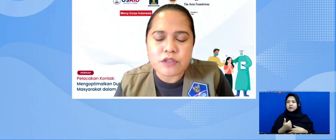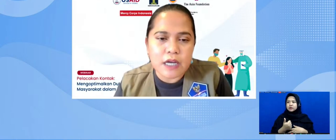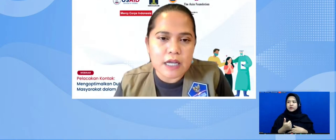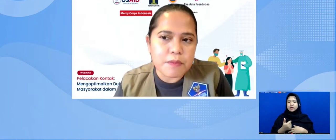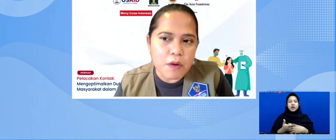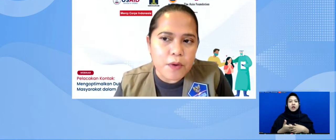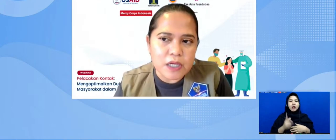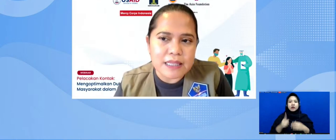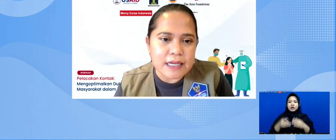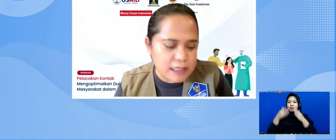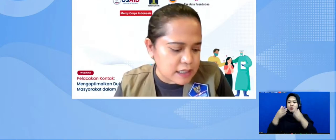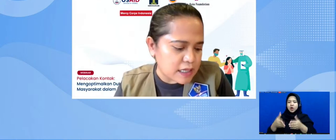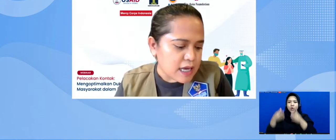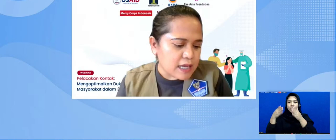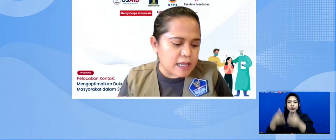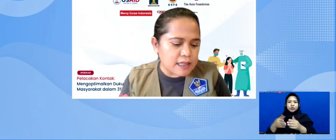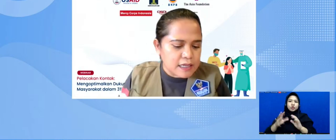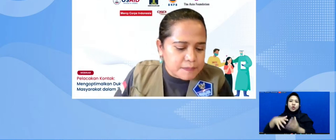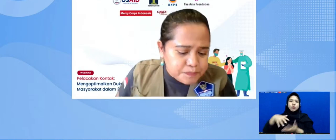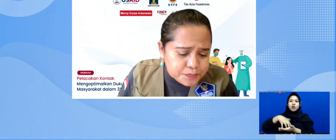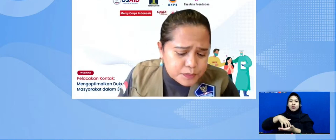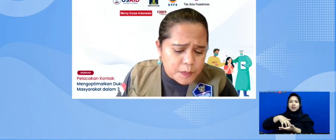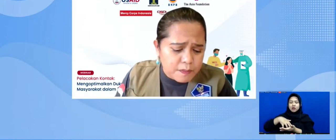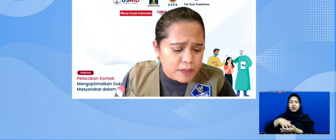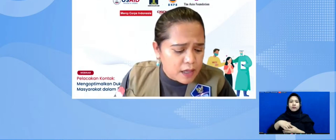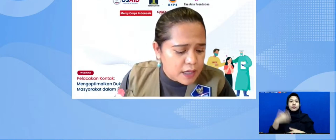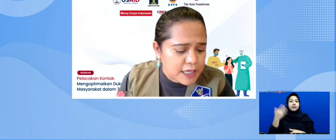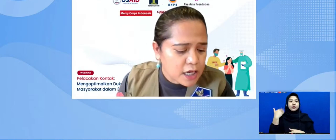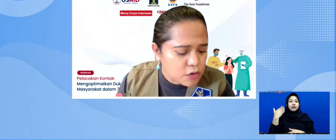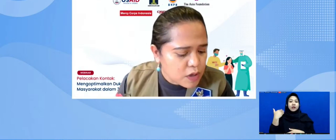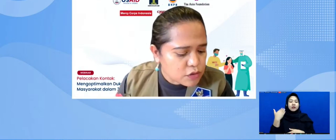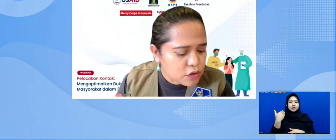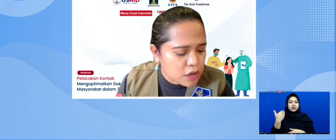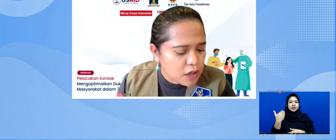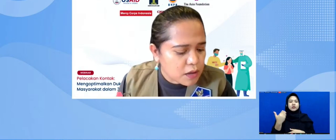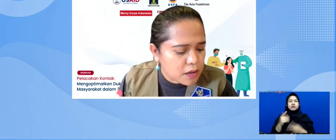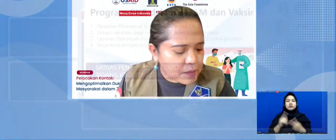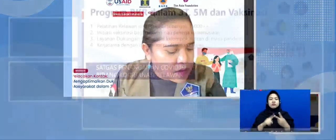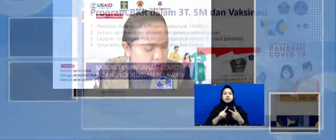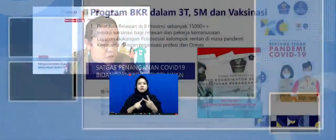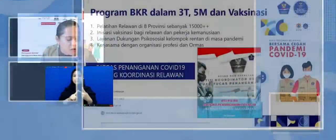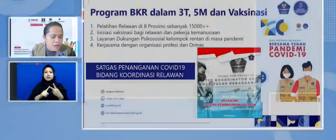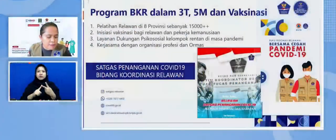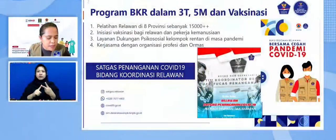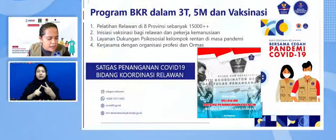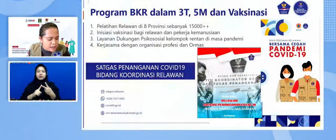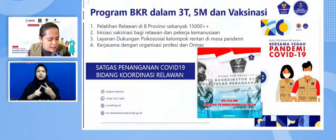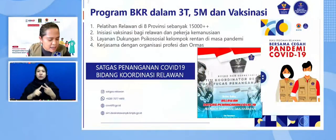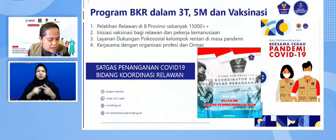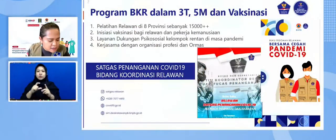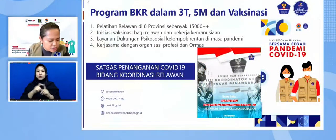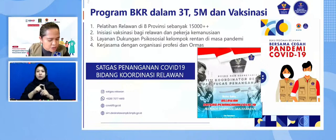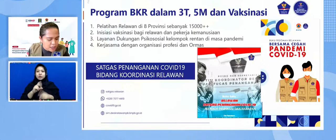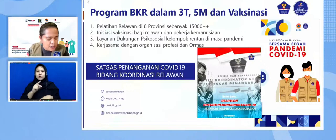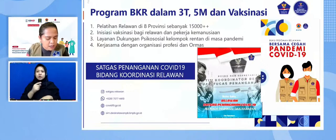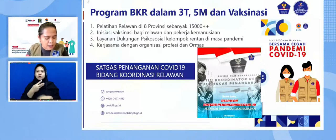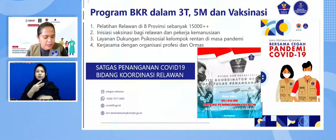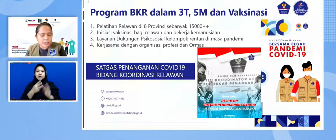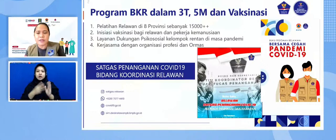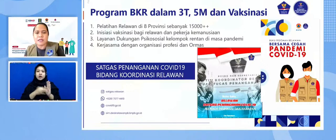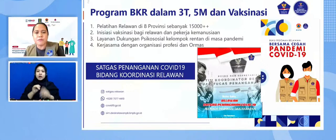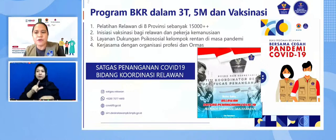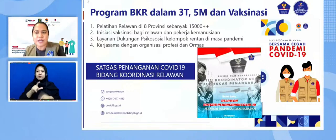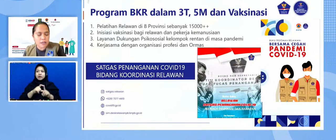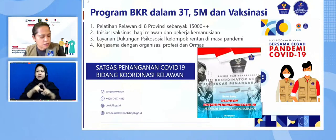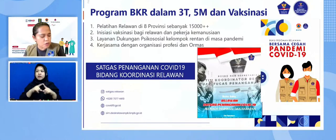perlakuan khusus terhadap kelompok rentan ini. Dan tadi yang kedua untuk Dr. Emil Dardak juga